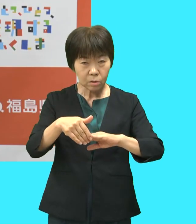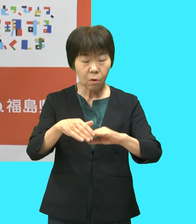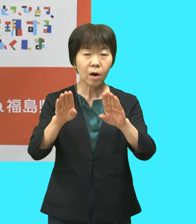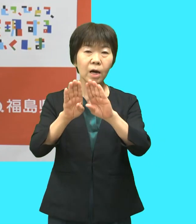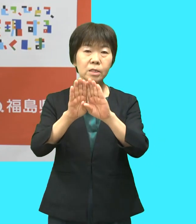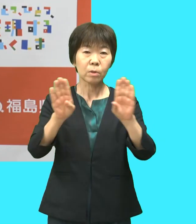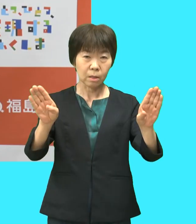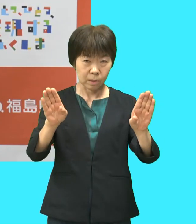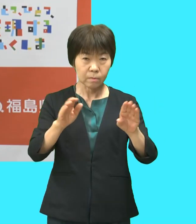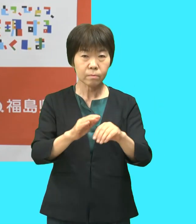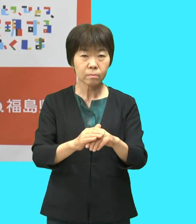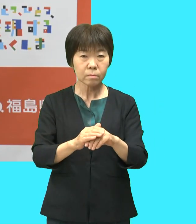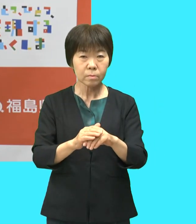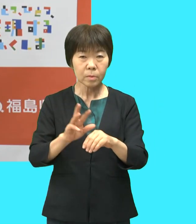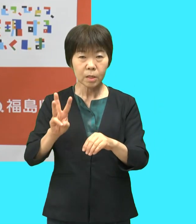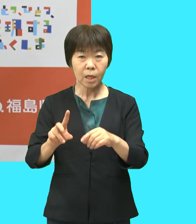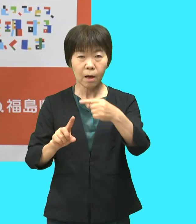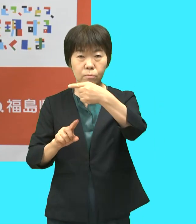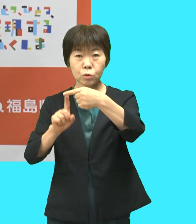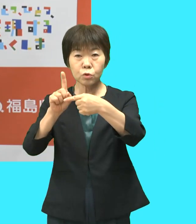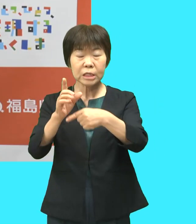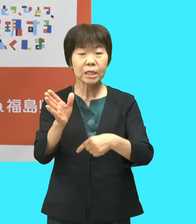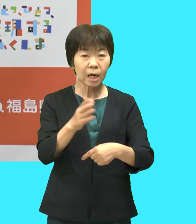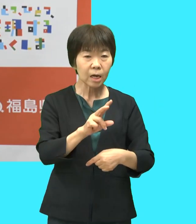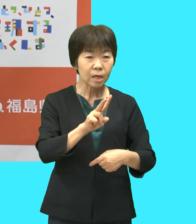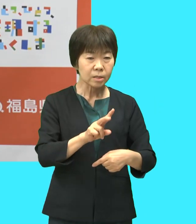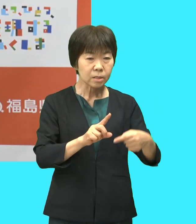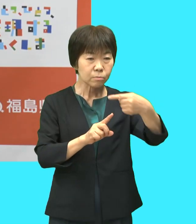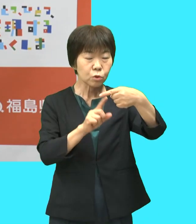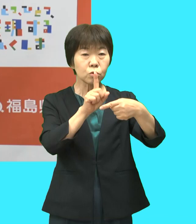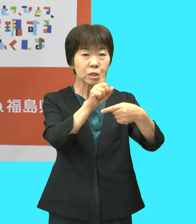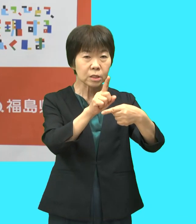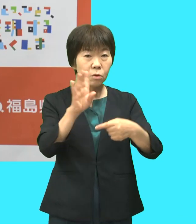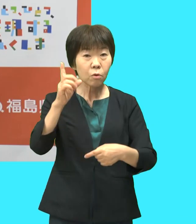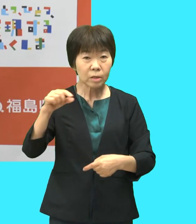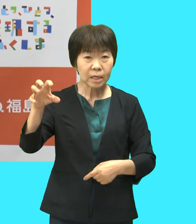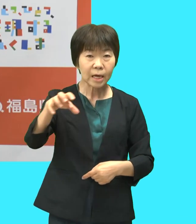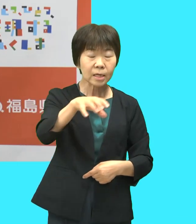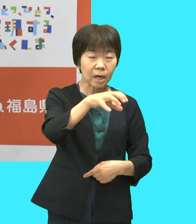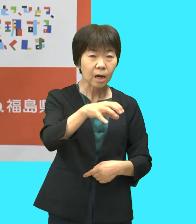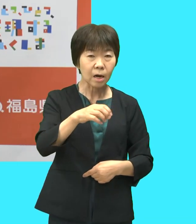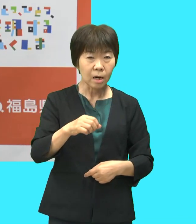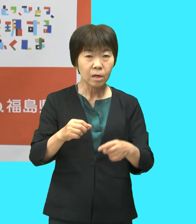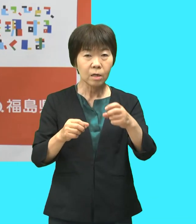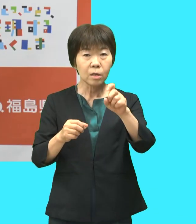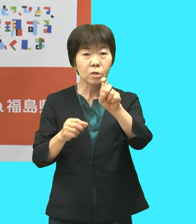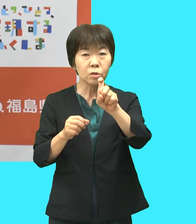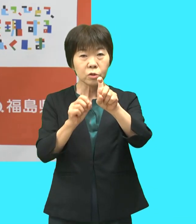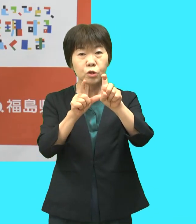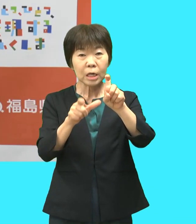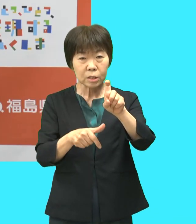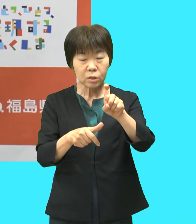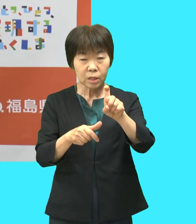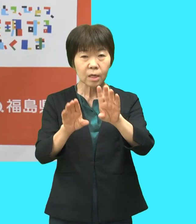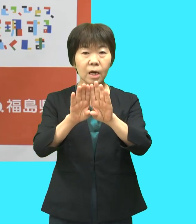。3分の1程度の県から2分の1程度の県が今月そういったものを発動されますし、飲食